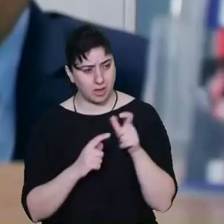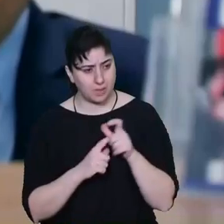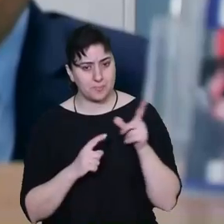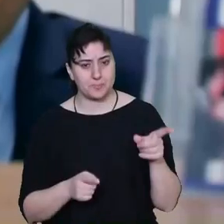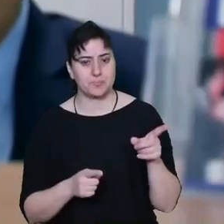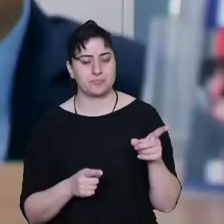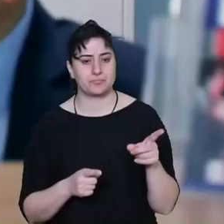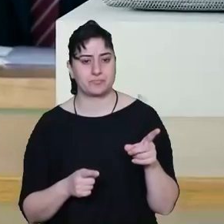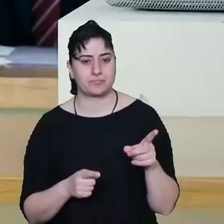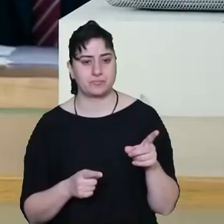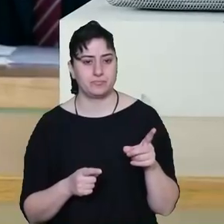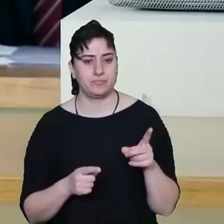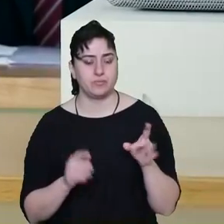Erdem.